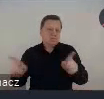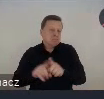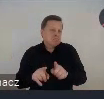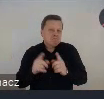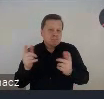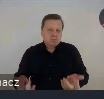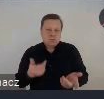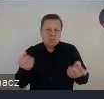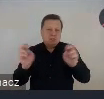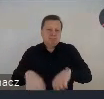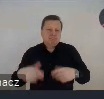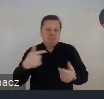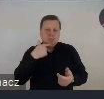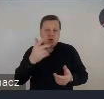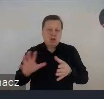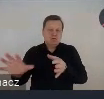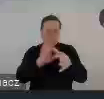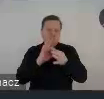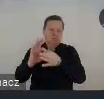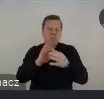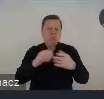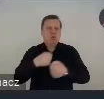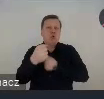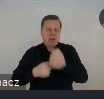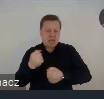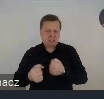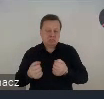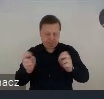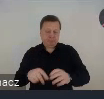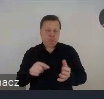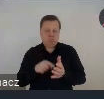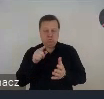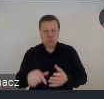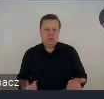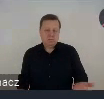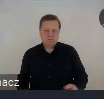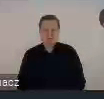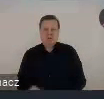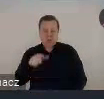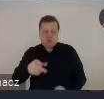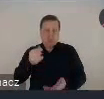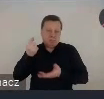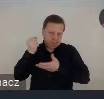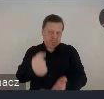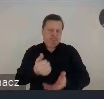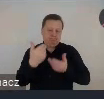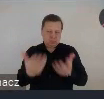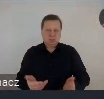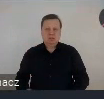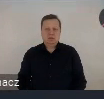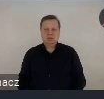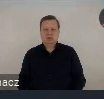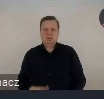tworzenie takich sieci współpracy, nazwijmy to. Czyli w praktyce to jest dofinansowywanie